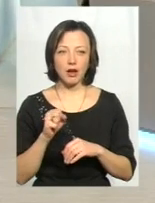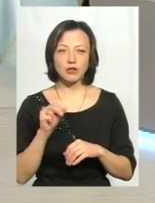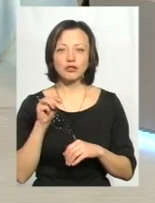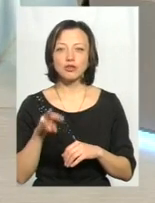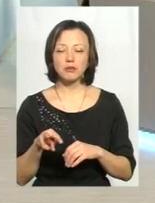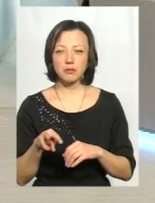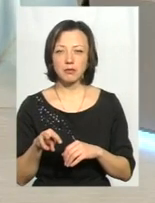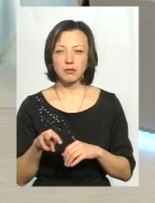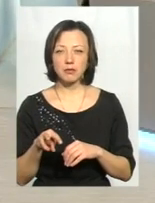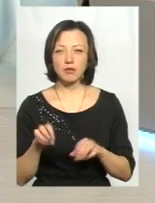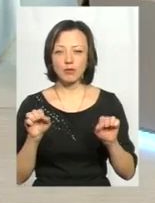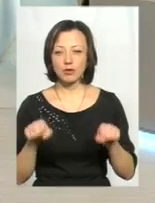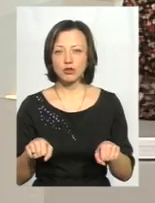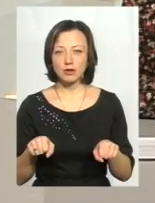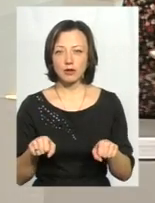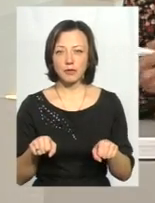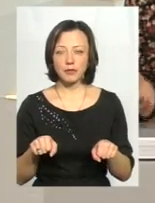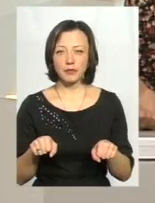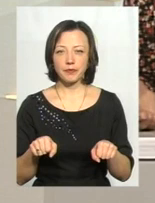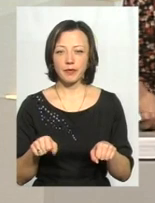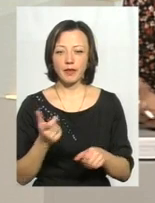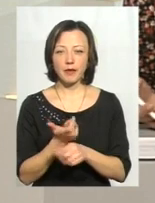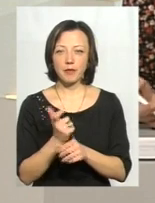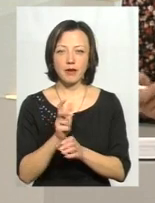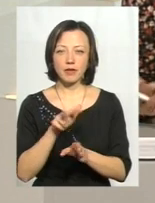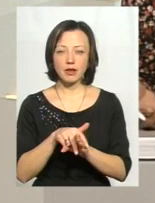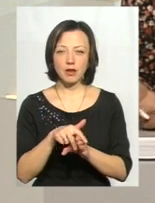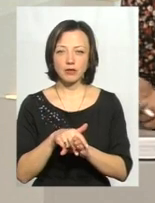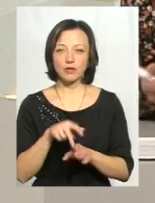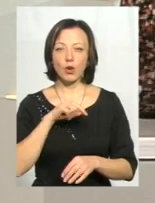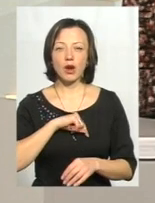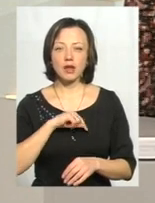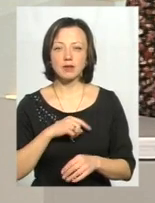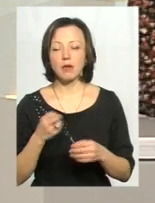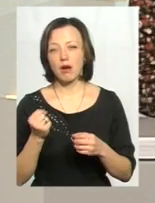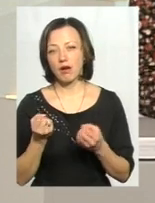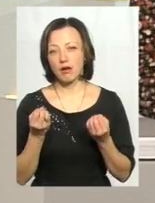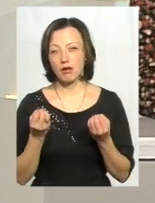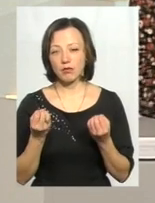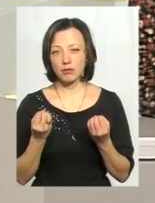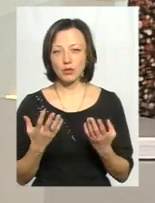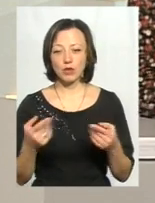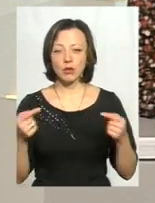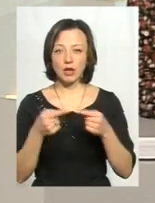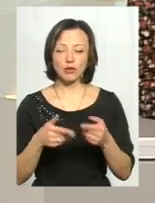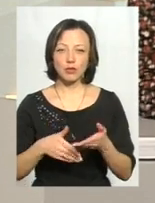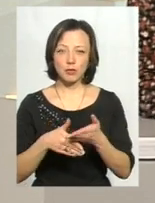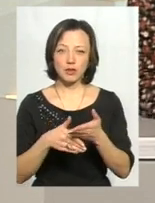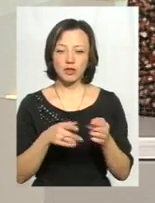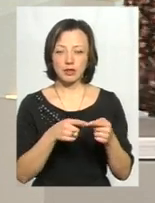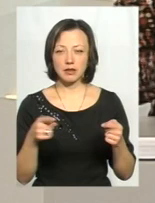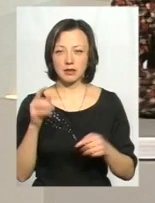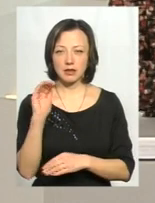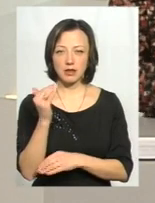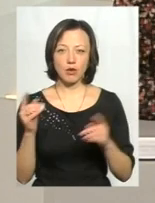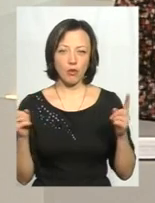чим можна, ну, щоб не перевантажувати організм, а от конкретно допомогти у цей час дитині?